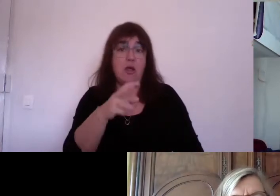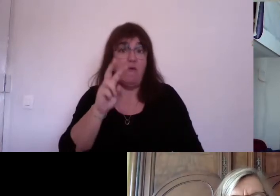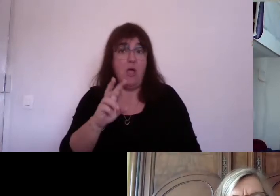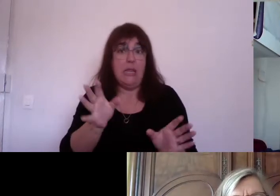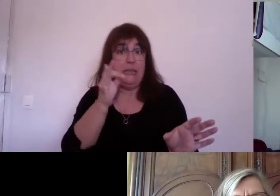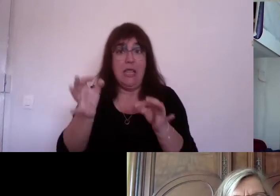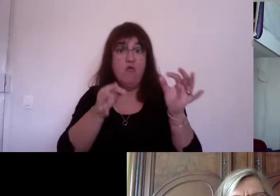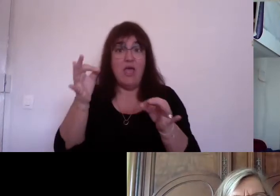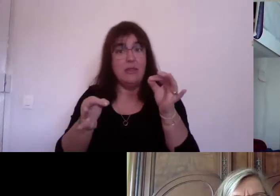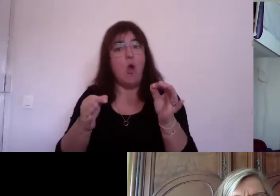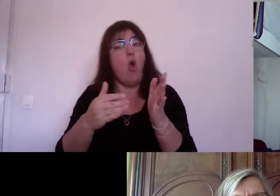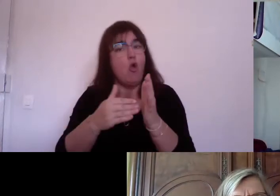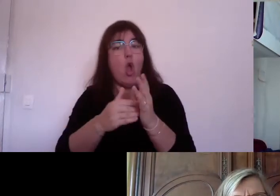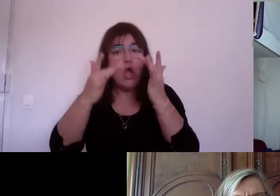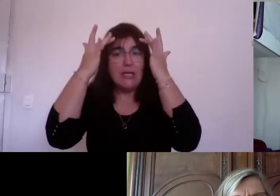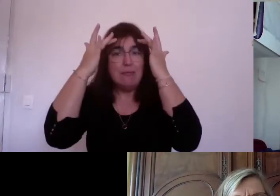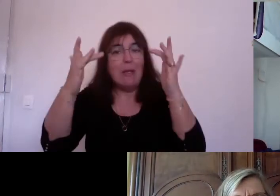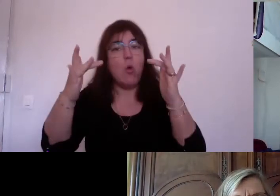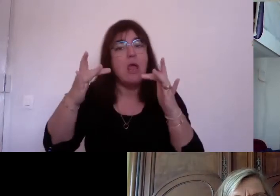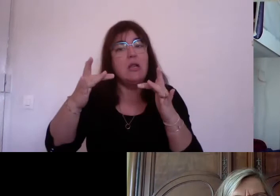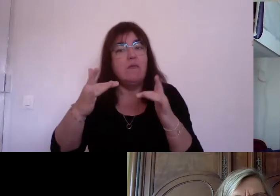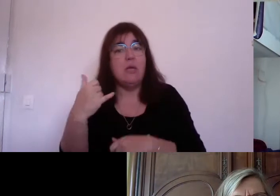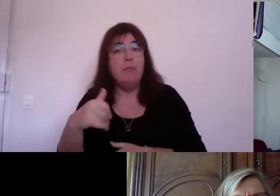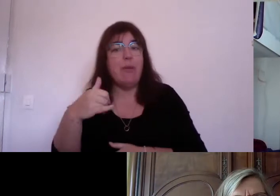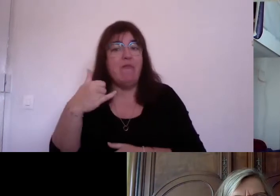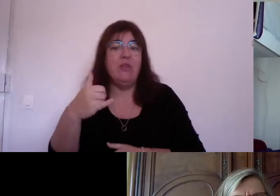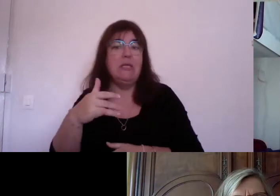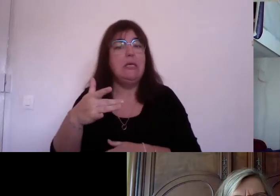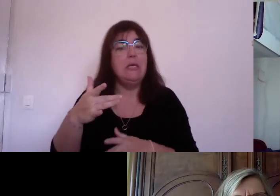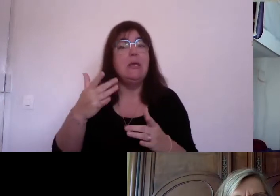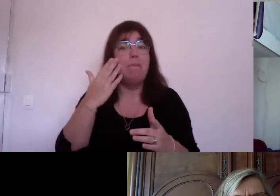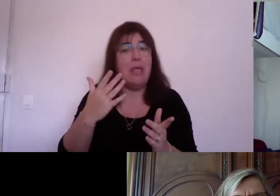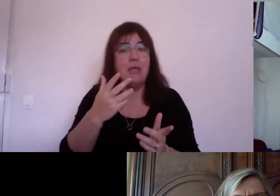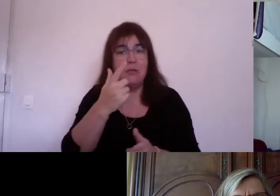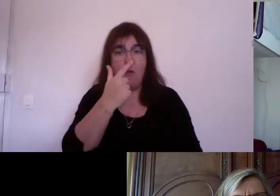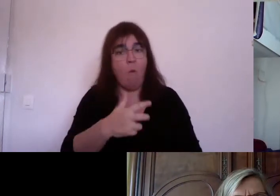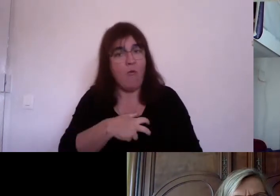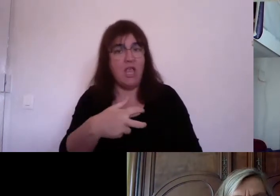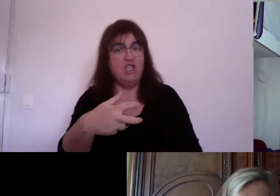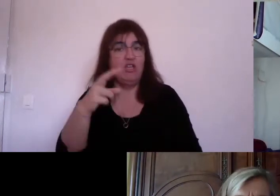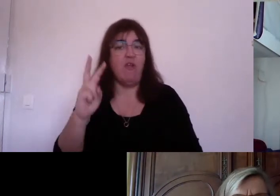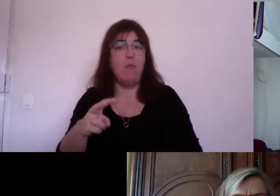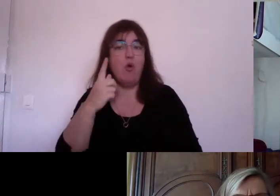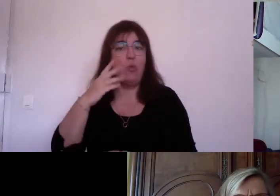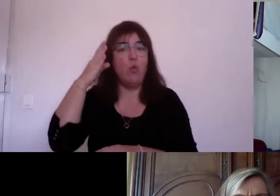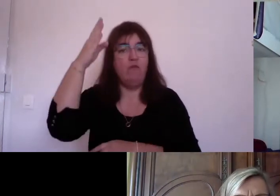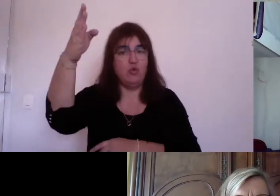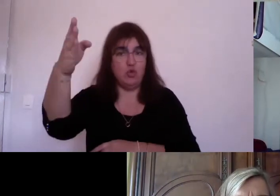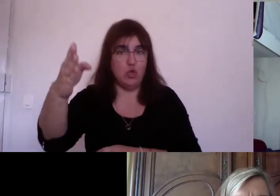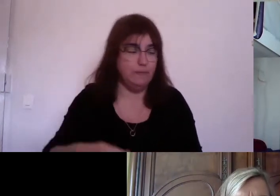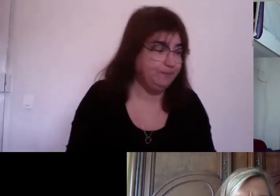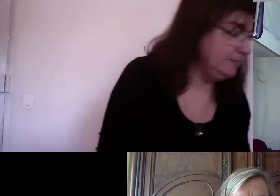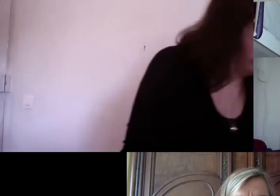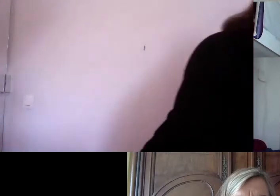encore expérimentale, mais riche et prometteuse, je pense, à l'avenir. Voilà. À votre connaissance, ça